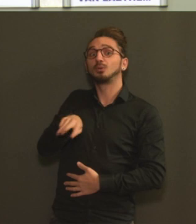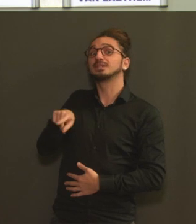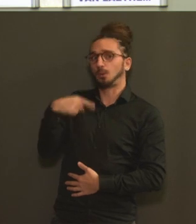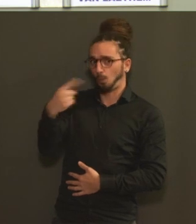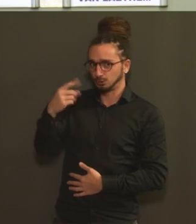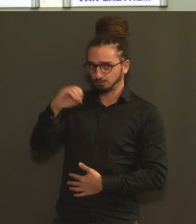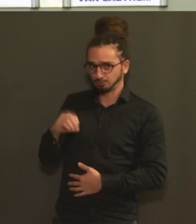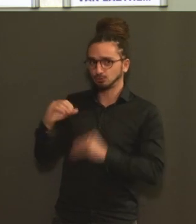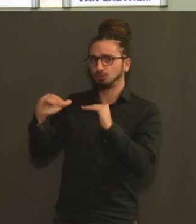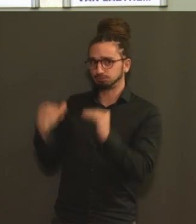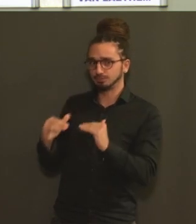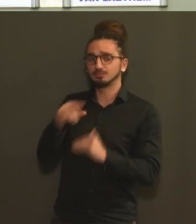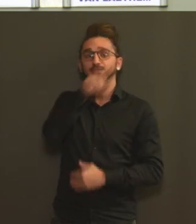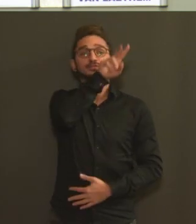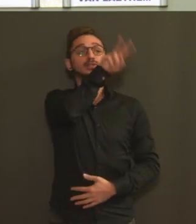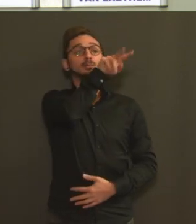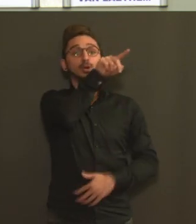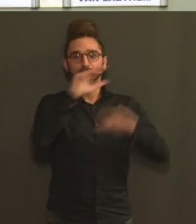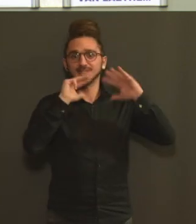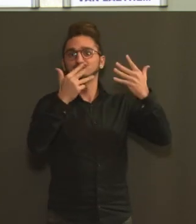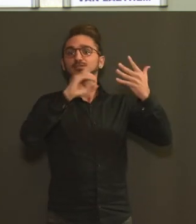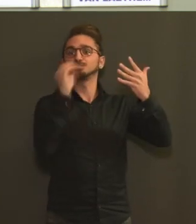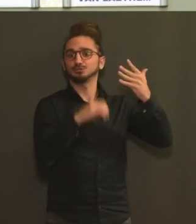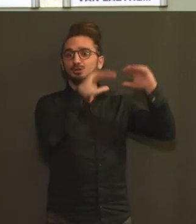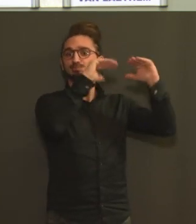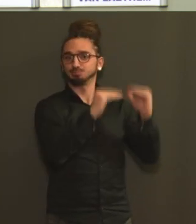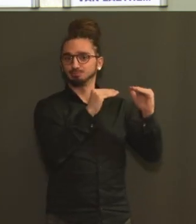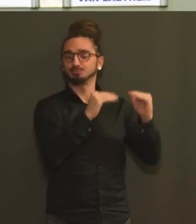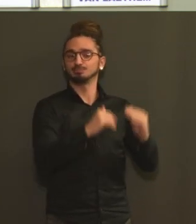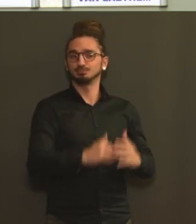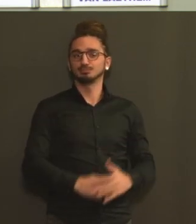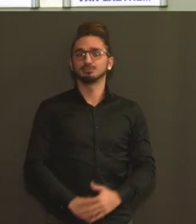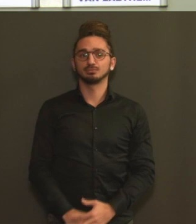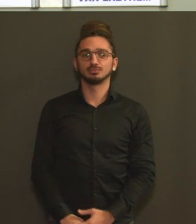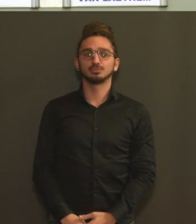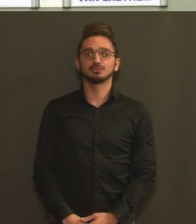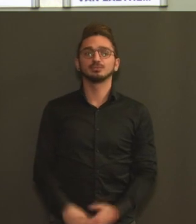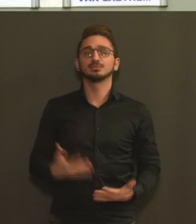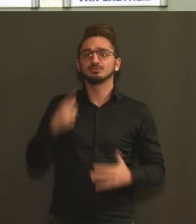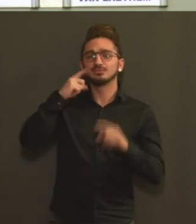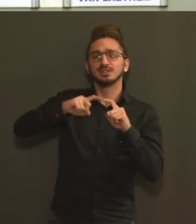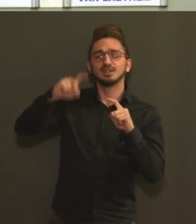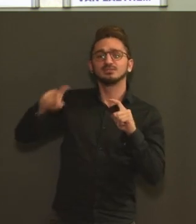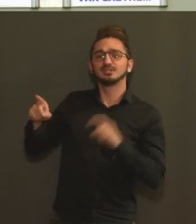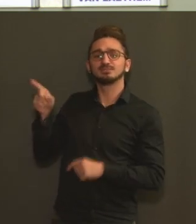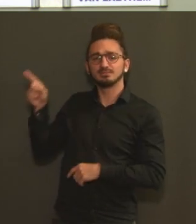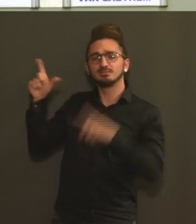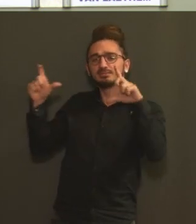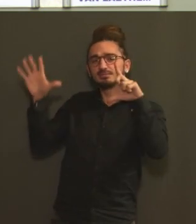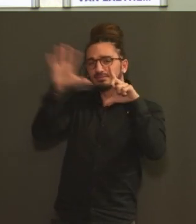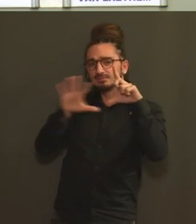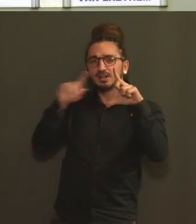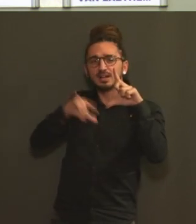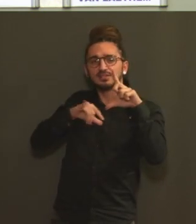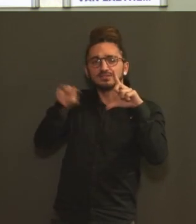Flandre. Sur la carte des provinces que vous voyez, toutes étant bien en vert, on voit que la diminution la plus importante